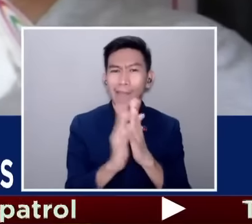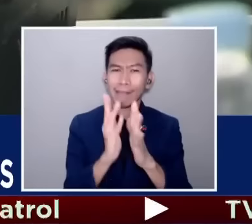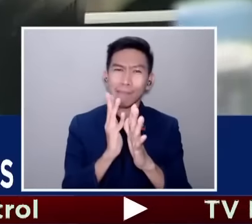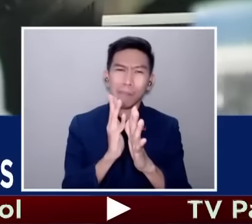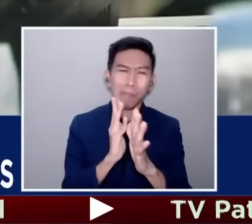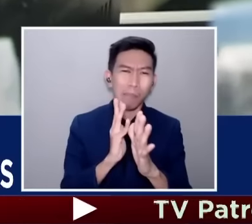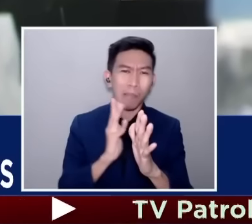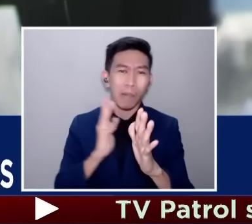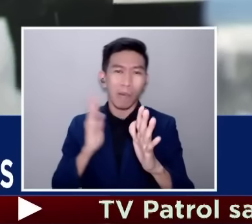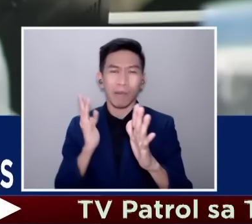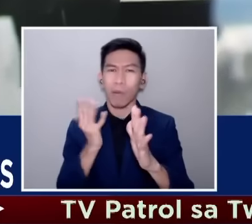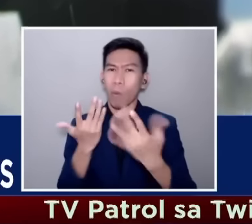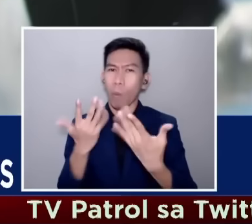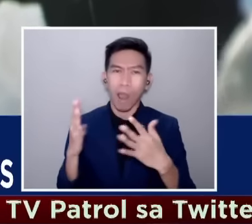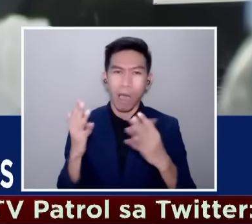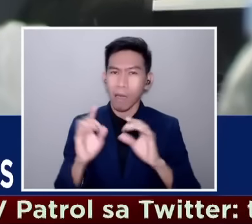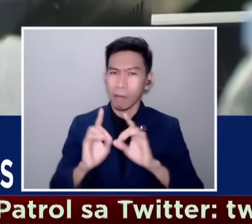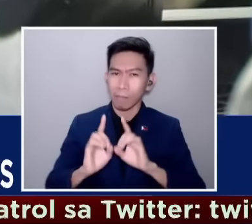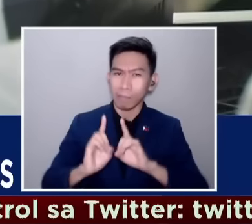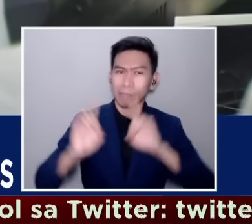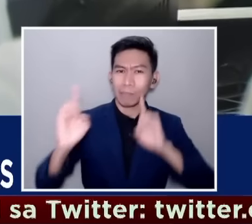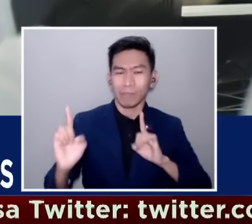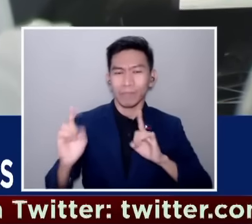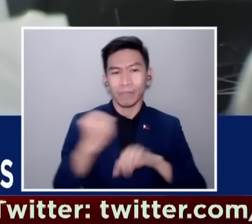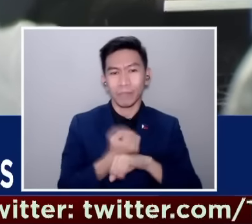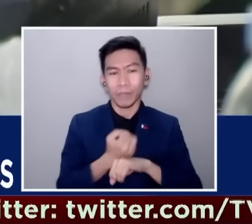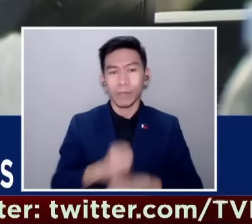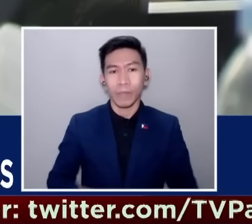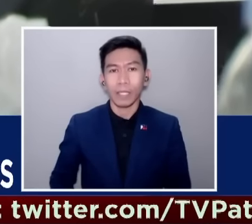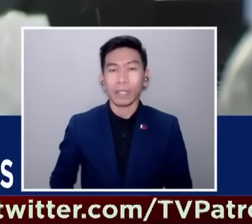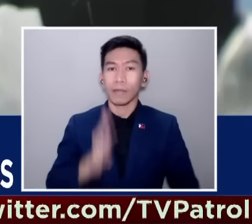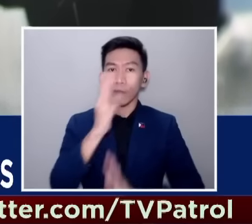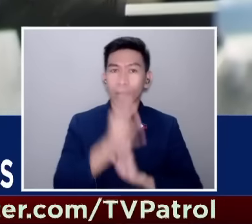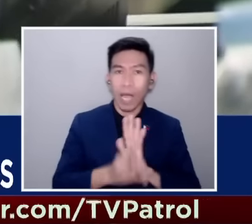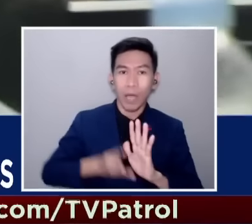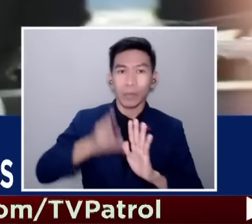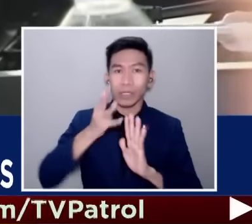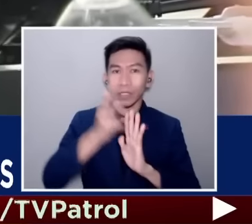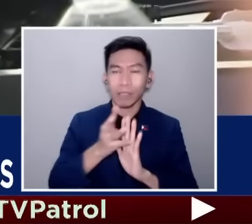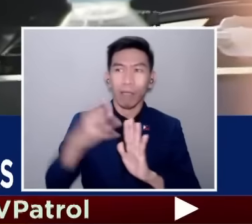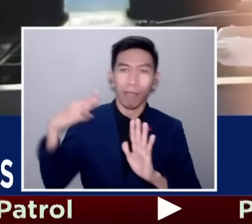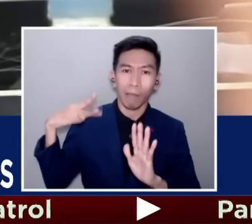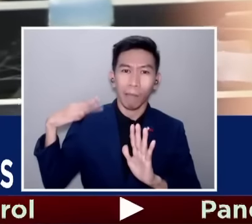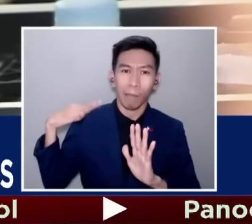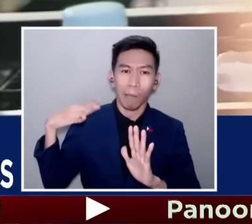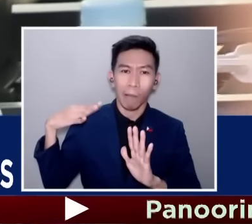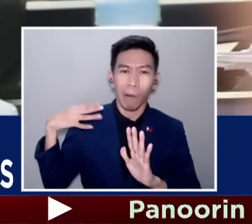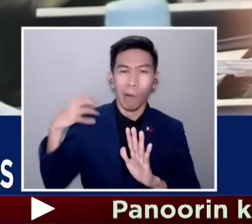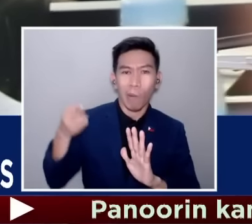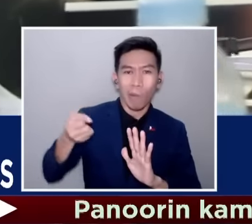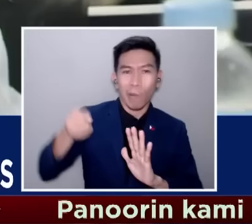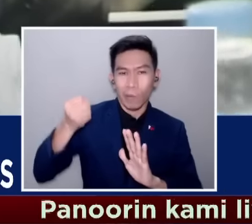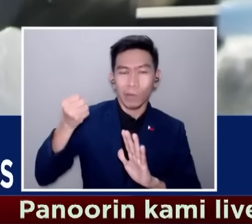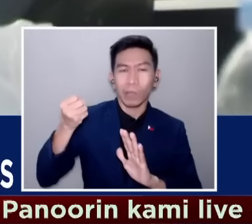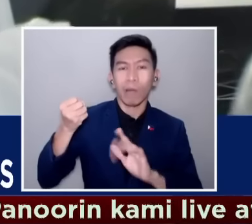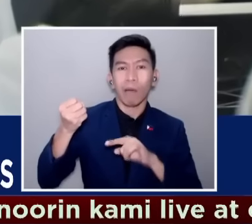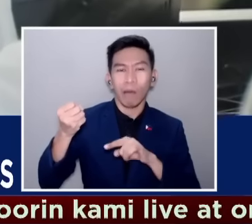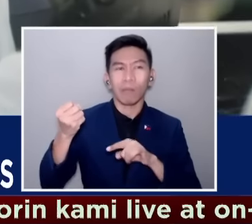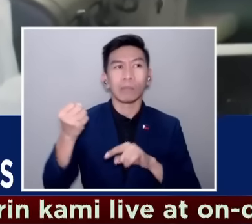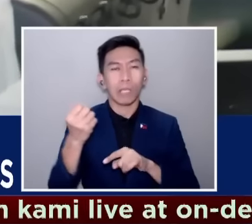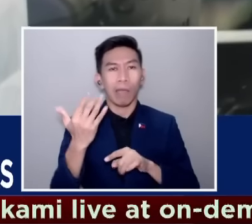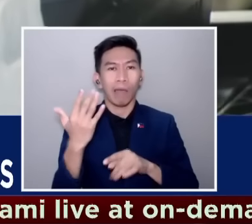mahirap talaga. Naantala ang pagboto ng 4 oras dahil hinintay ang opisyal na instructions mula COMELEC. May problema